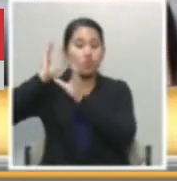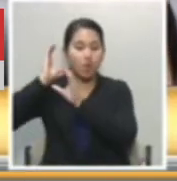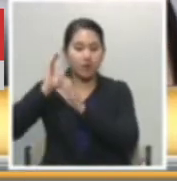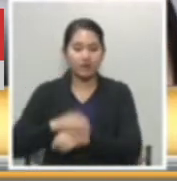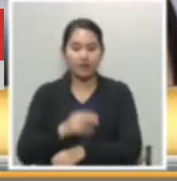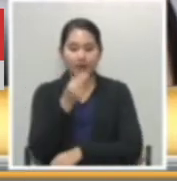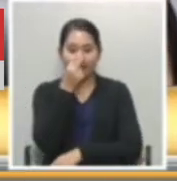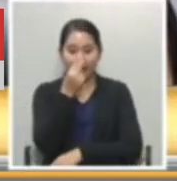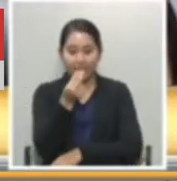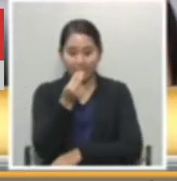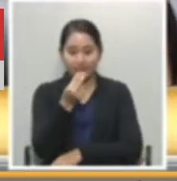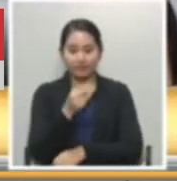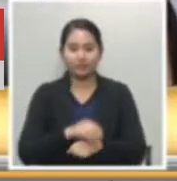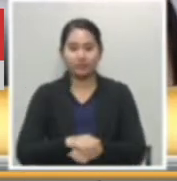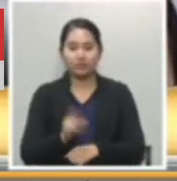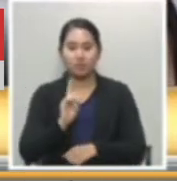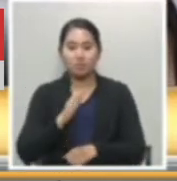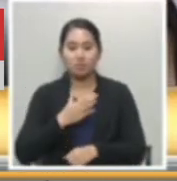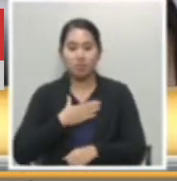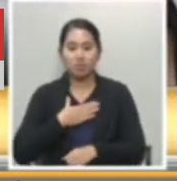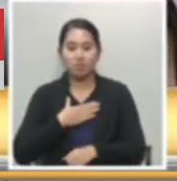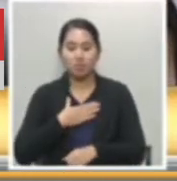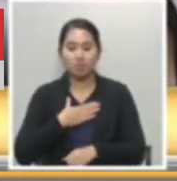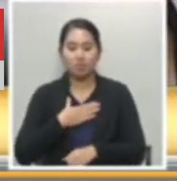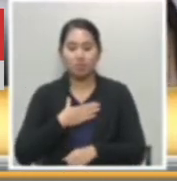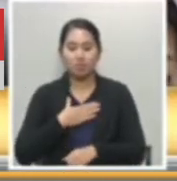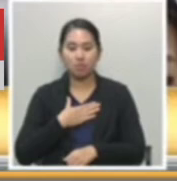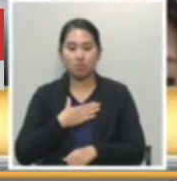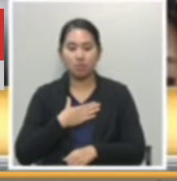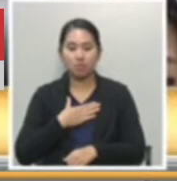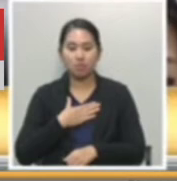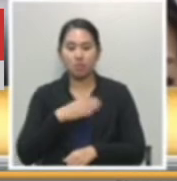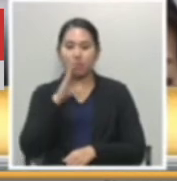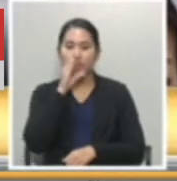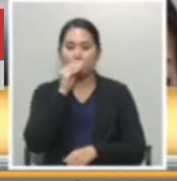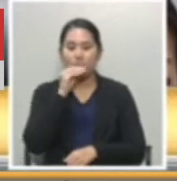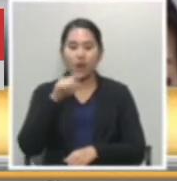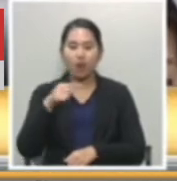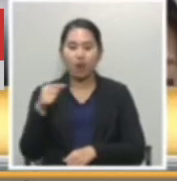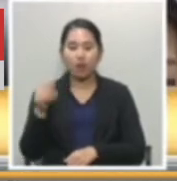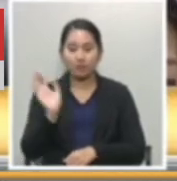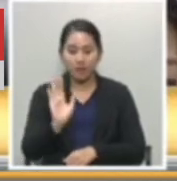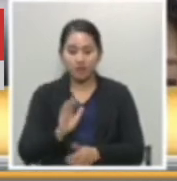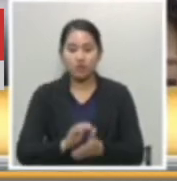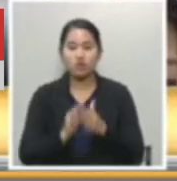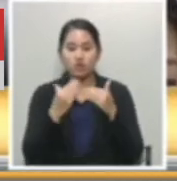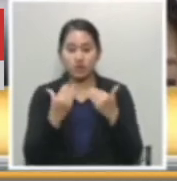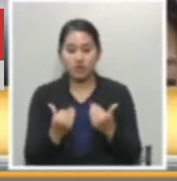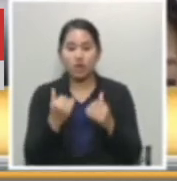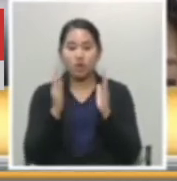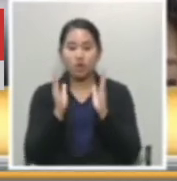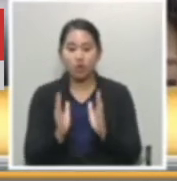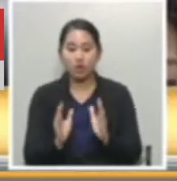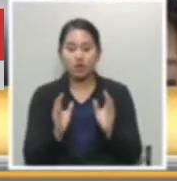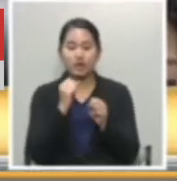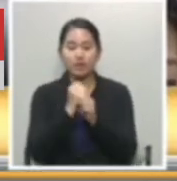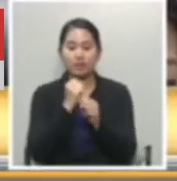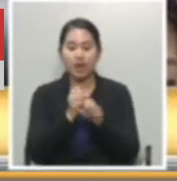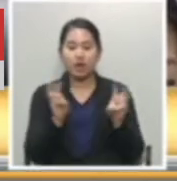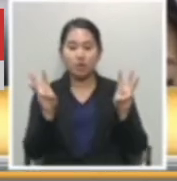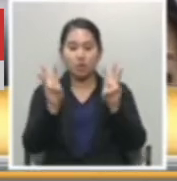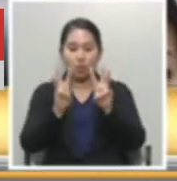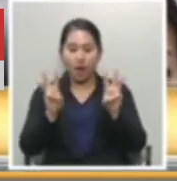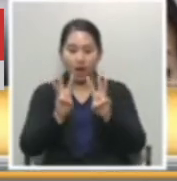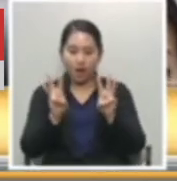ได้เห็นว่าผมไม่ได้ยกเมฆอัตราการว่างงานที่สูงขึ้นกำลังซื้อของคนในประเทศ